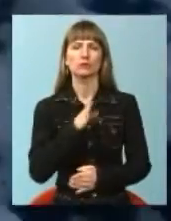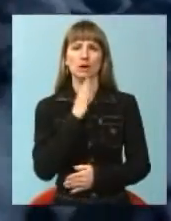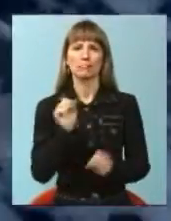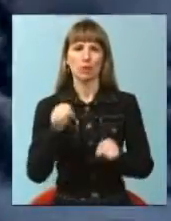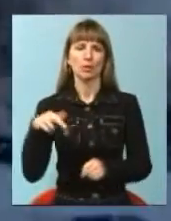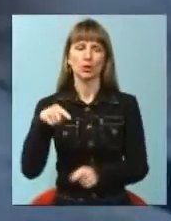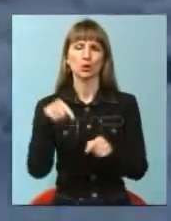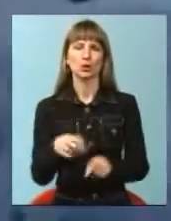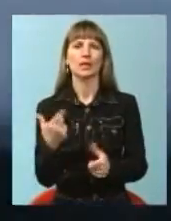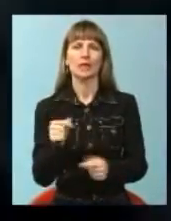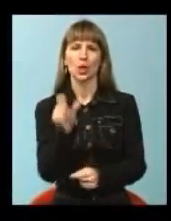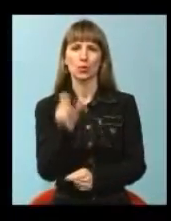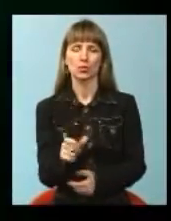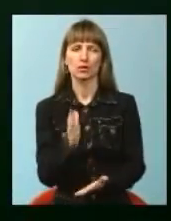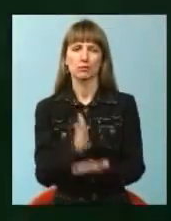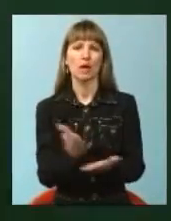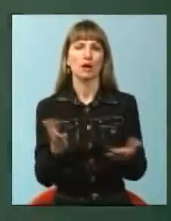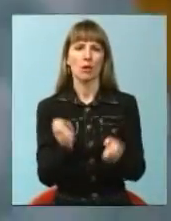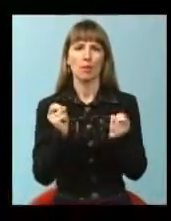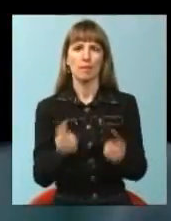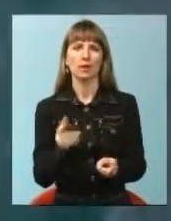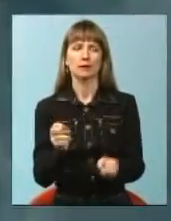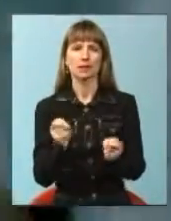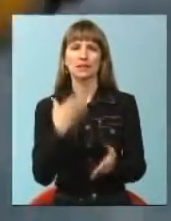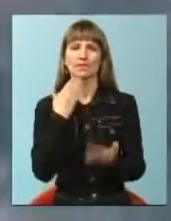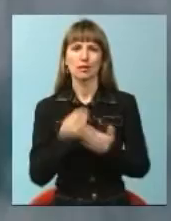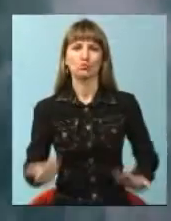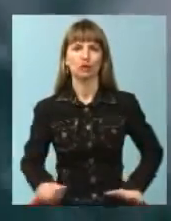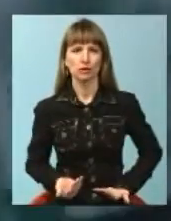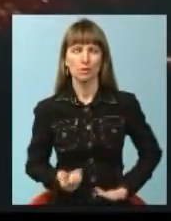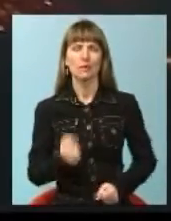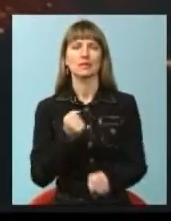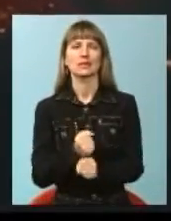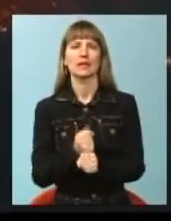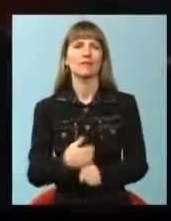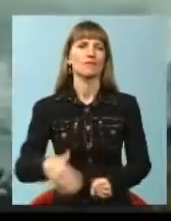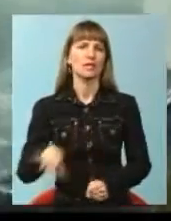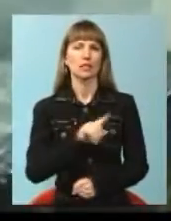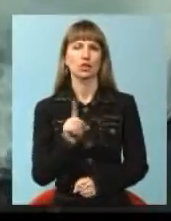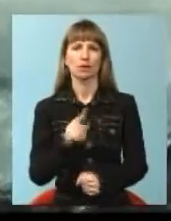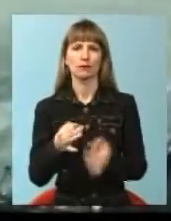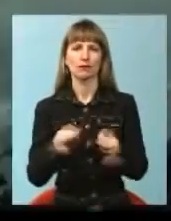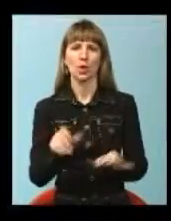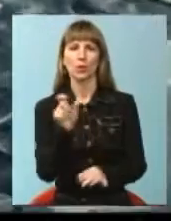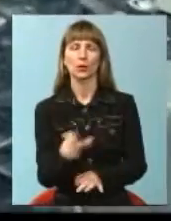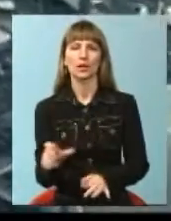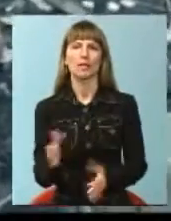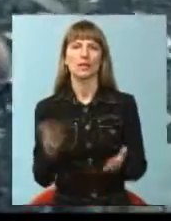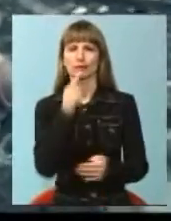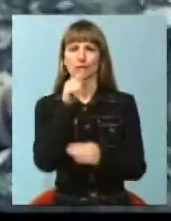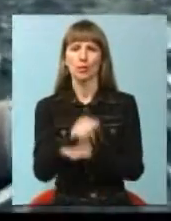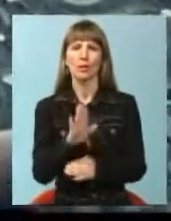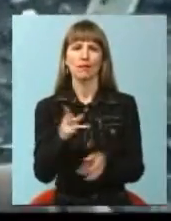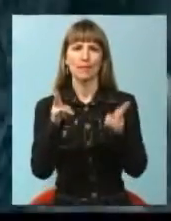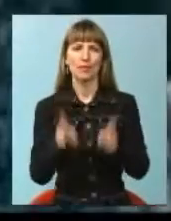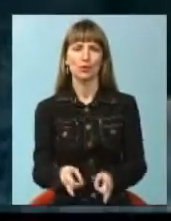туди, де людині загрожує якась небезпека, і, ризикуючи своїм життям, зробити все, щоб визволити людей, які потрапили в